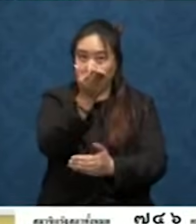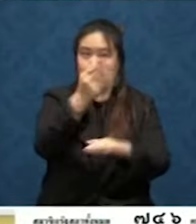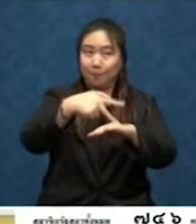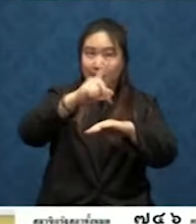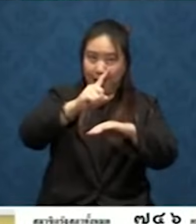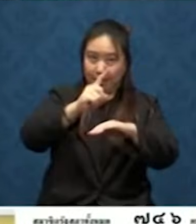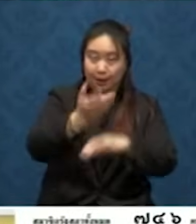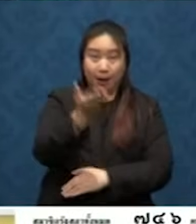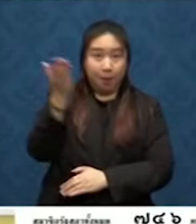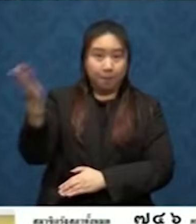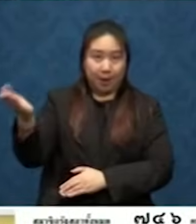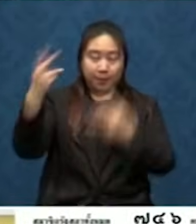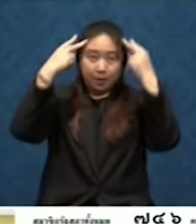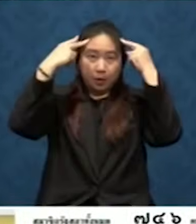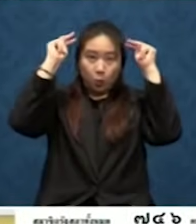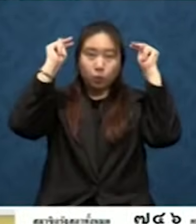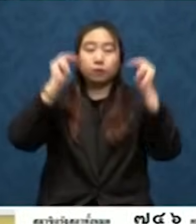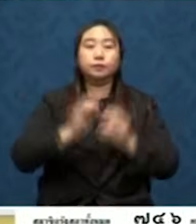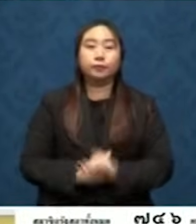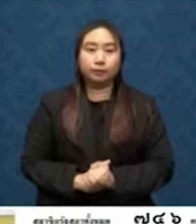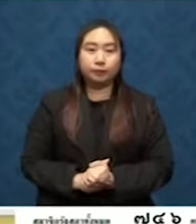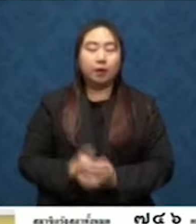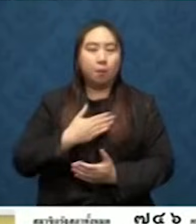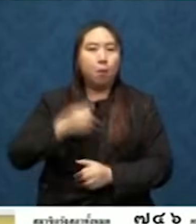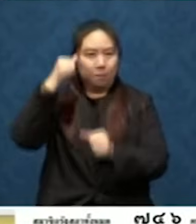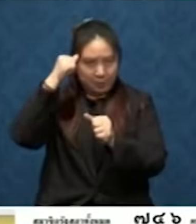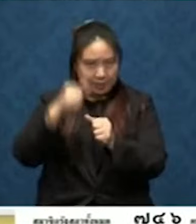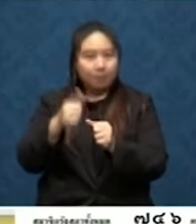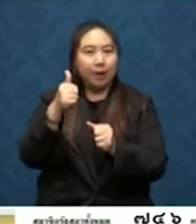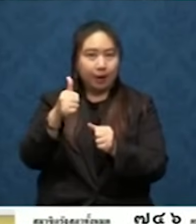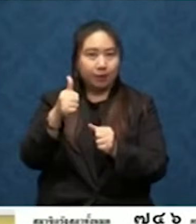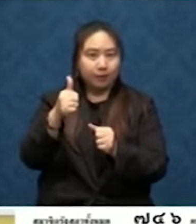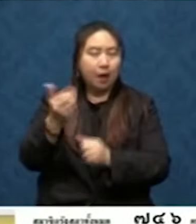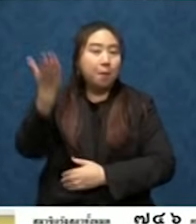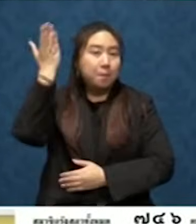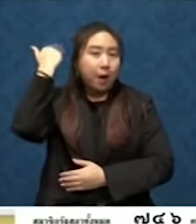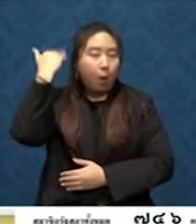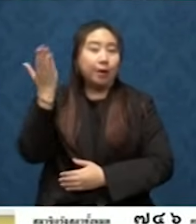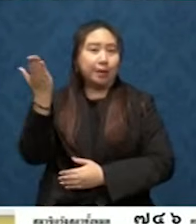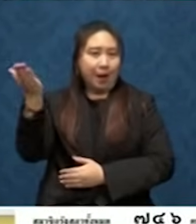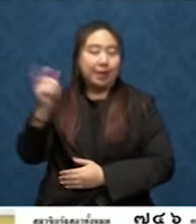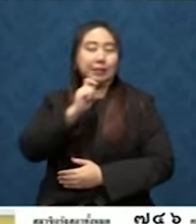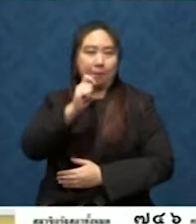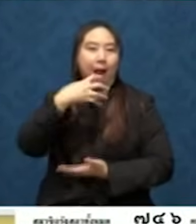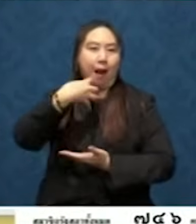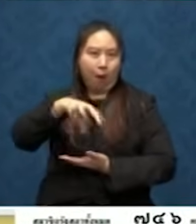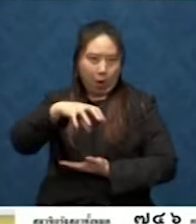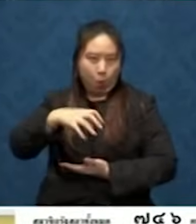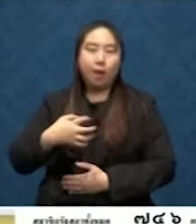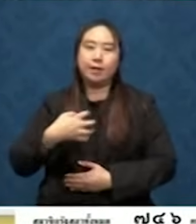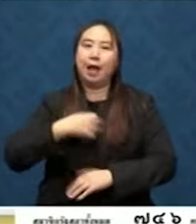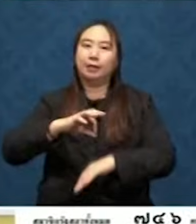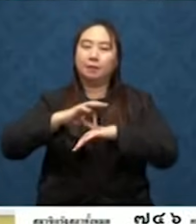ท่านนายกรัฐมนตรีครับเพราะผมจำได้นะครับเพราะท่านเคยให้สัมภาษณ์ไว้ว่าท่านอยากเป็นนายกรัฐมนตรี